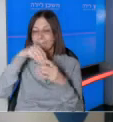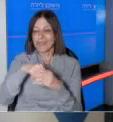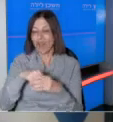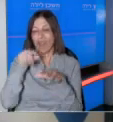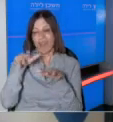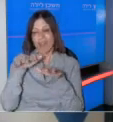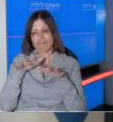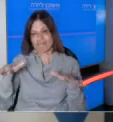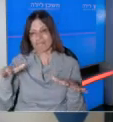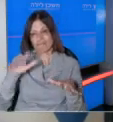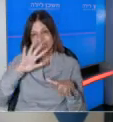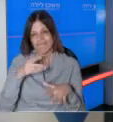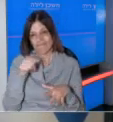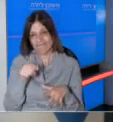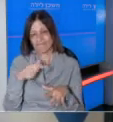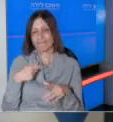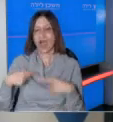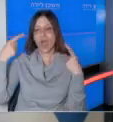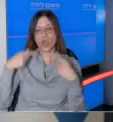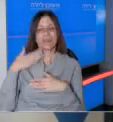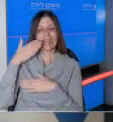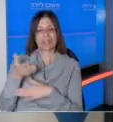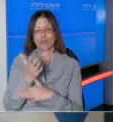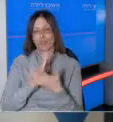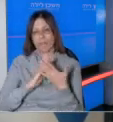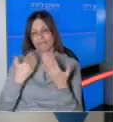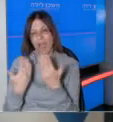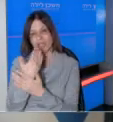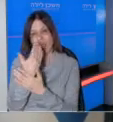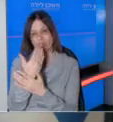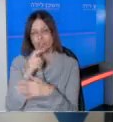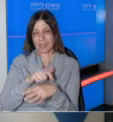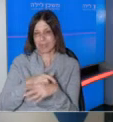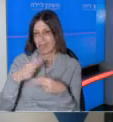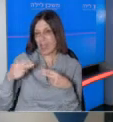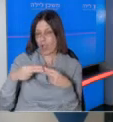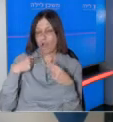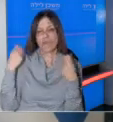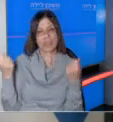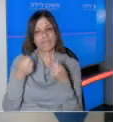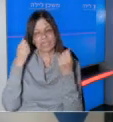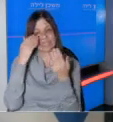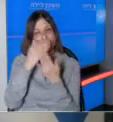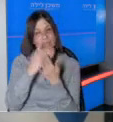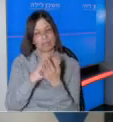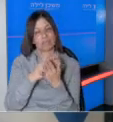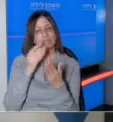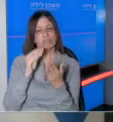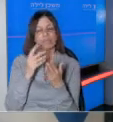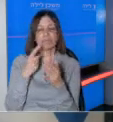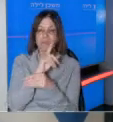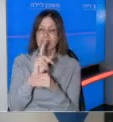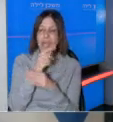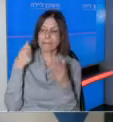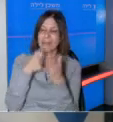הזה. היום אנחנו נכנסים לשלב חדש. בזמן הקרוב אנחנו נפרסם הנחיות, ובינתיים